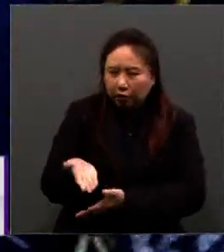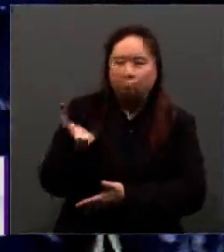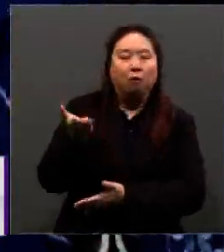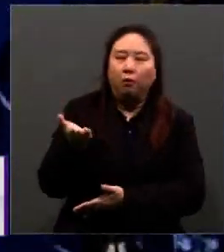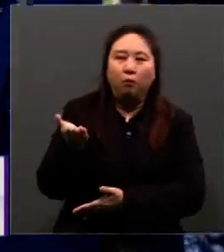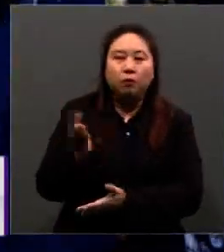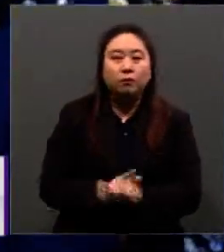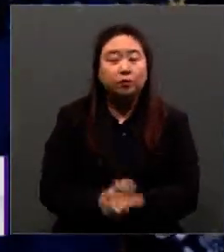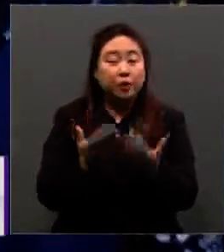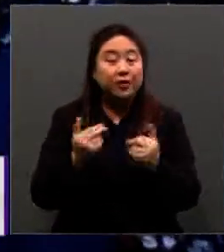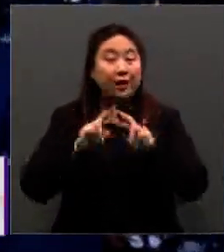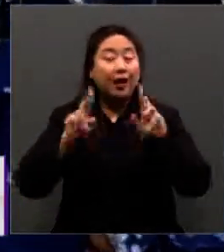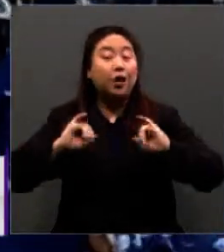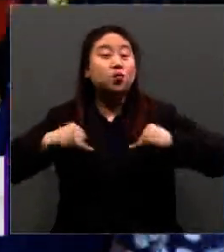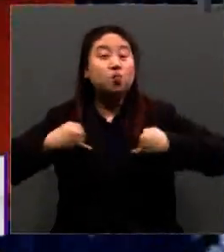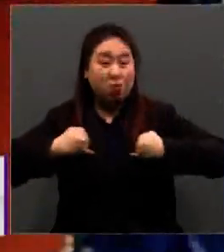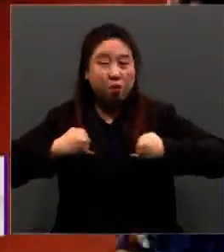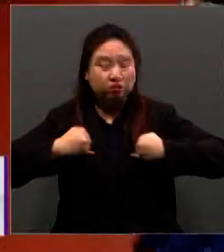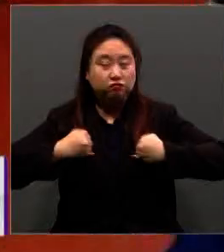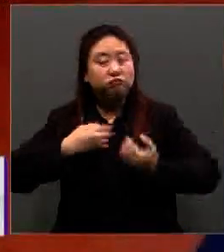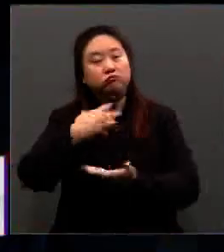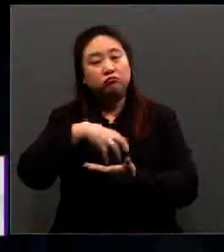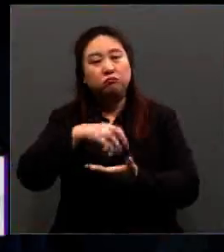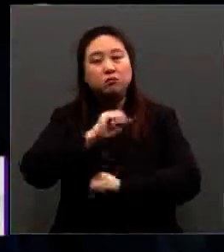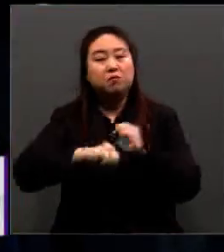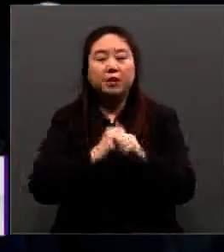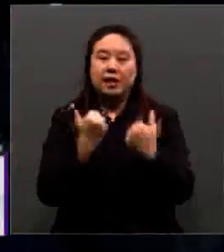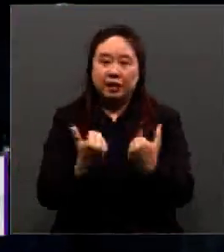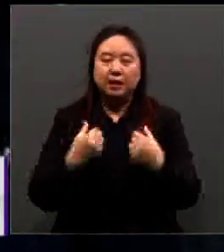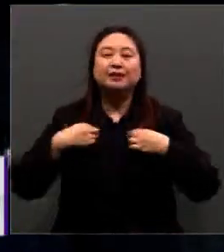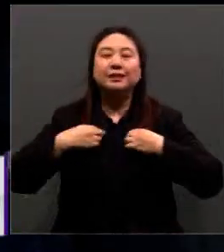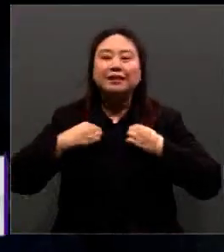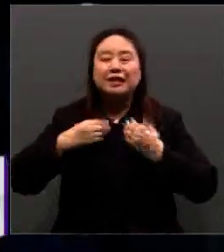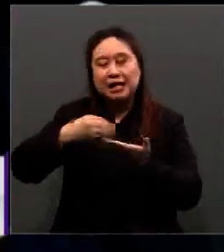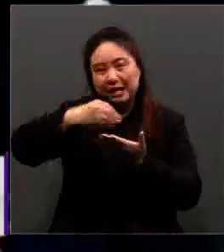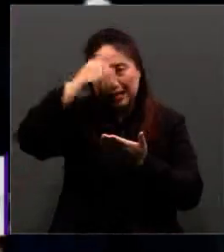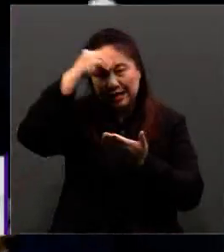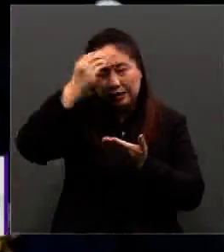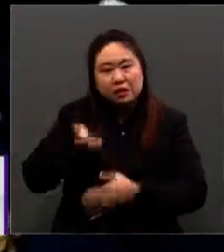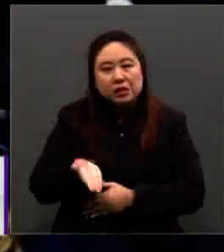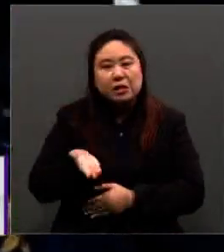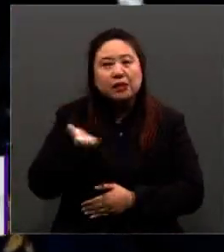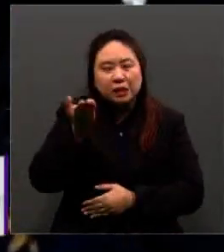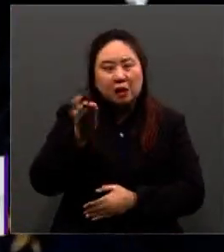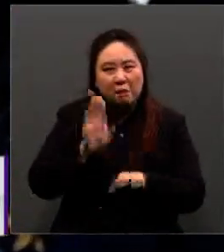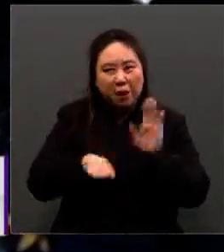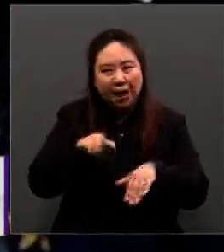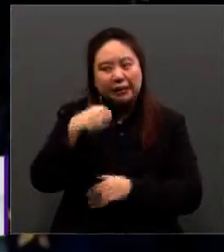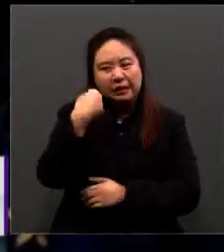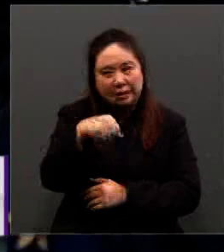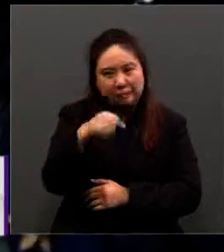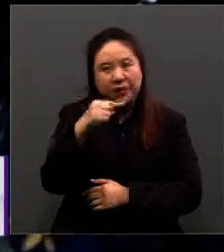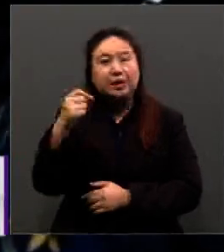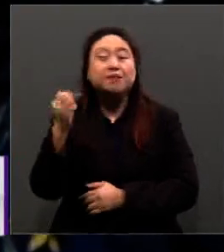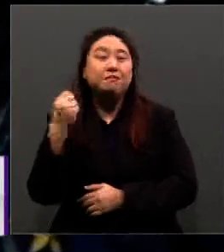โดยเจ้าของร้านขายชุดนักเรียนในเขตเทศบาลเมืองเบตงบอกว่าปีนี้ราคาเสื้อนักเรียนปรับเพิ่มขึ้นเฉลี่ยตัวหนึ่ง 10-15 บ